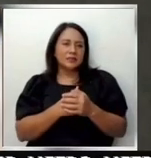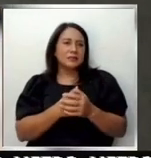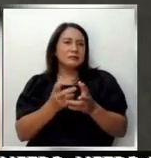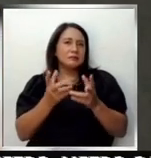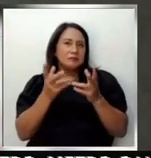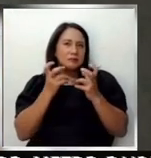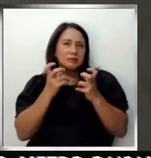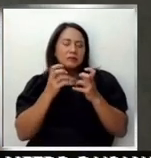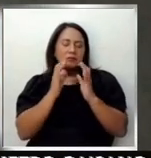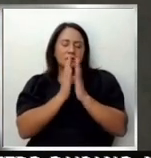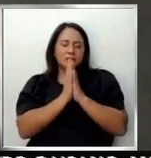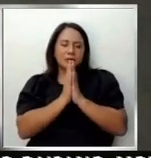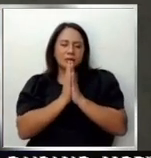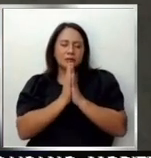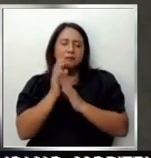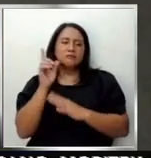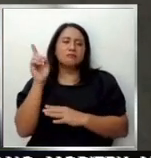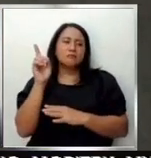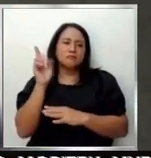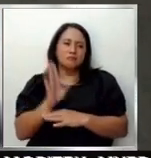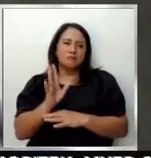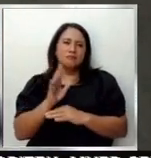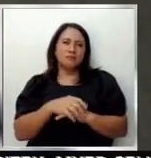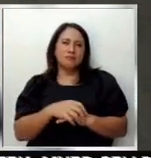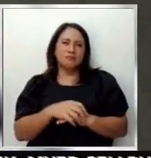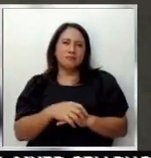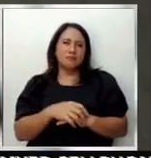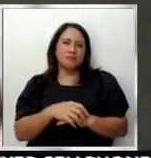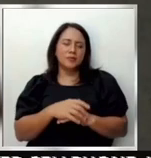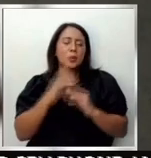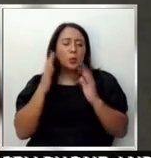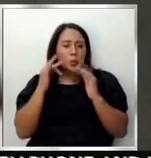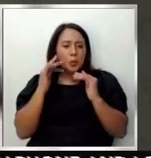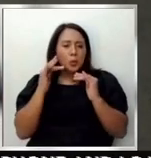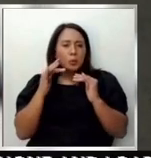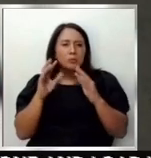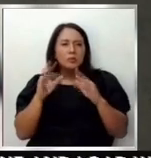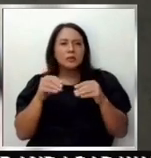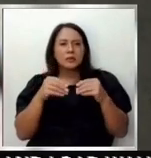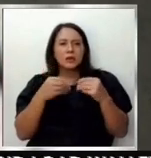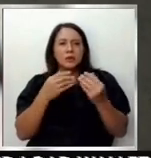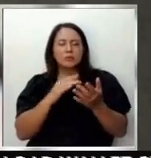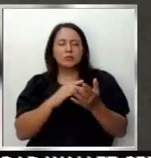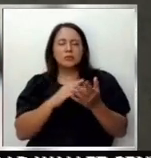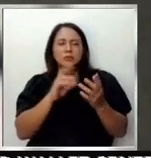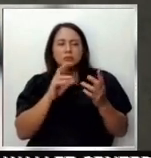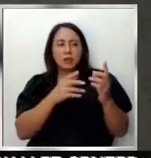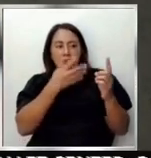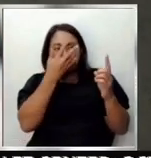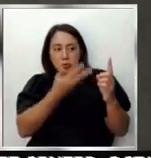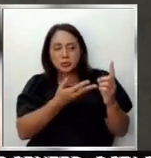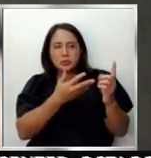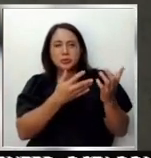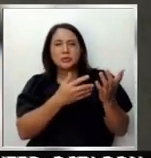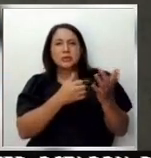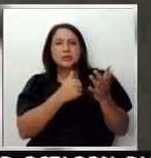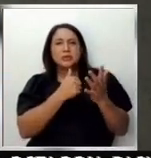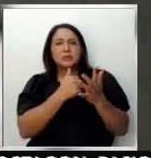ko ng Diyos na sana may gamitin siyang tao na mabuting puso